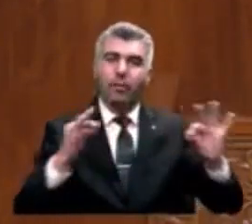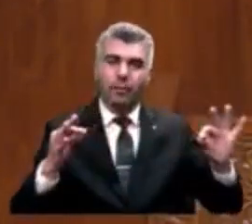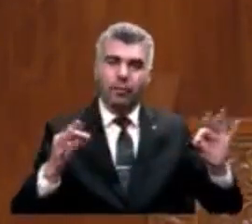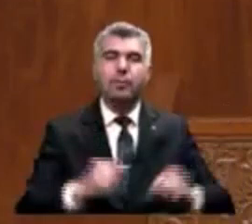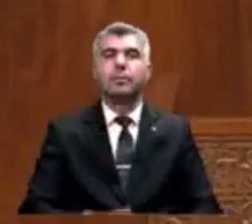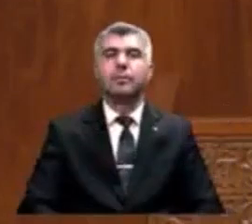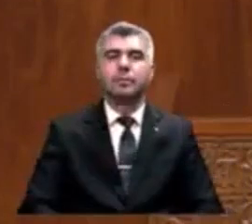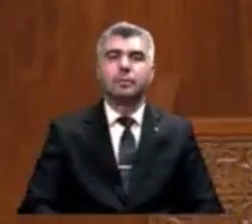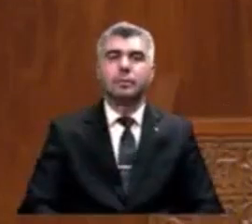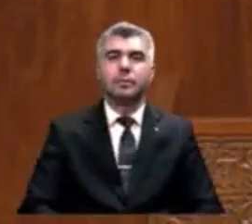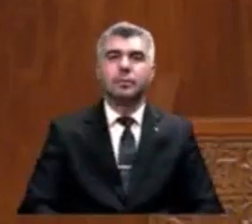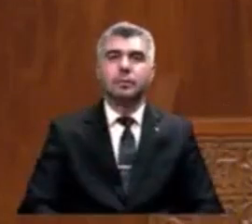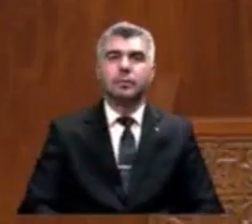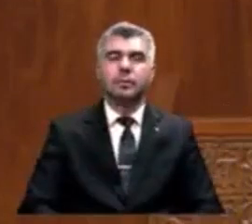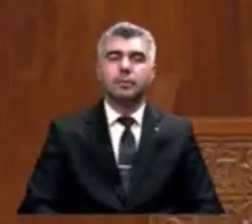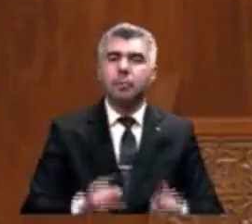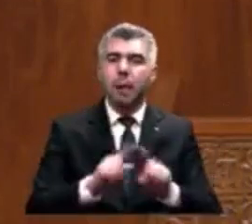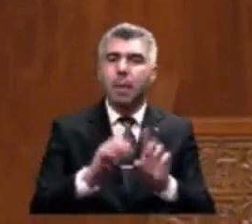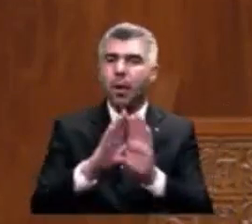ولكن اللي بغيت ناكد وكلها